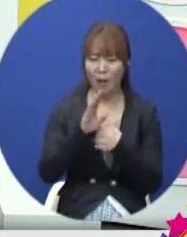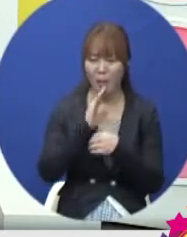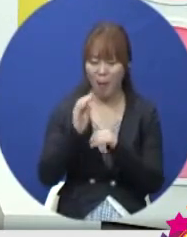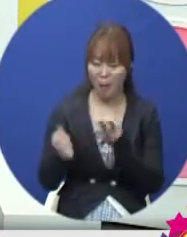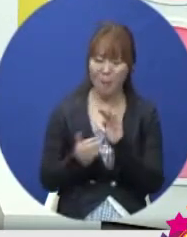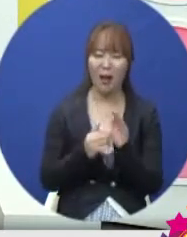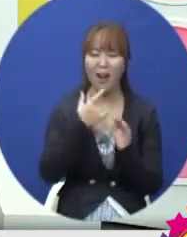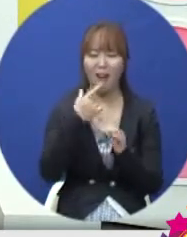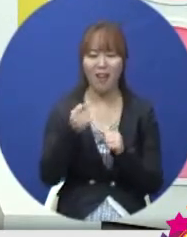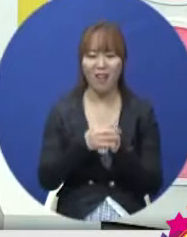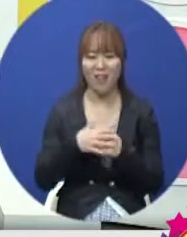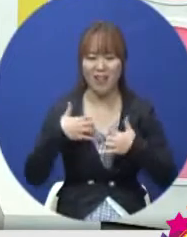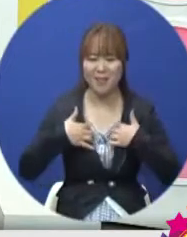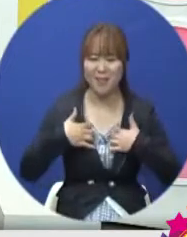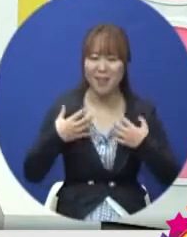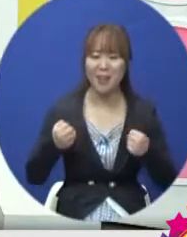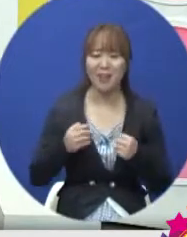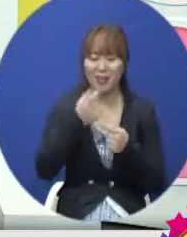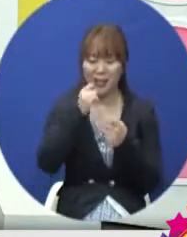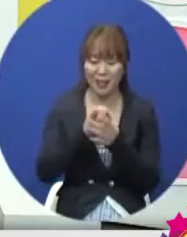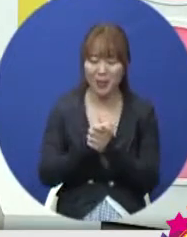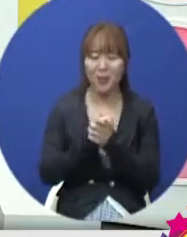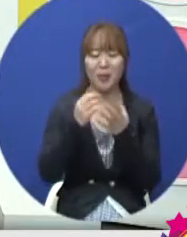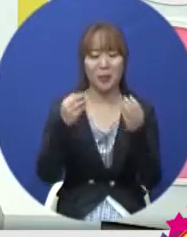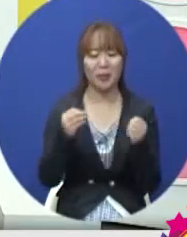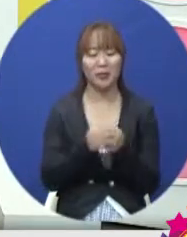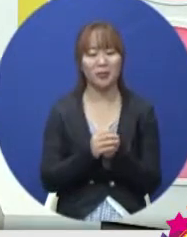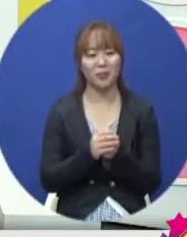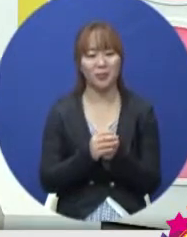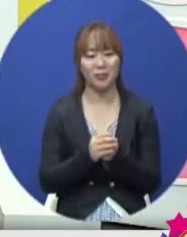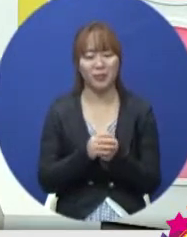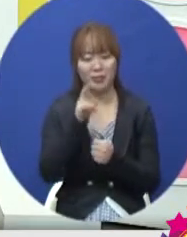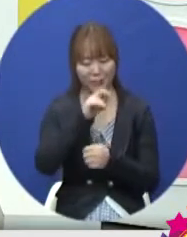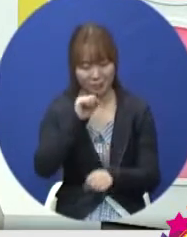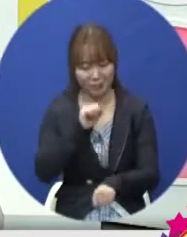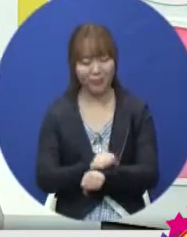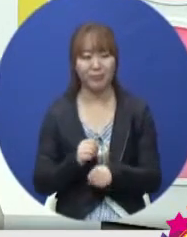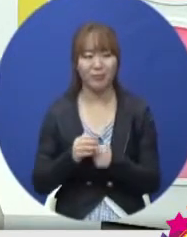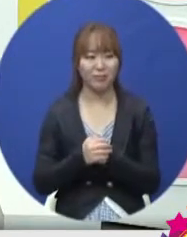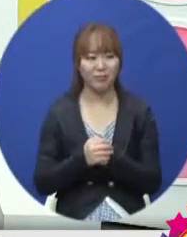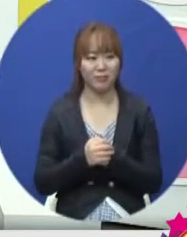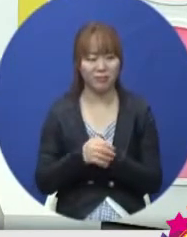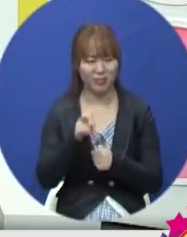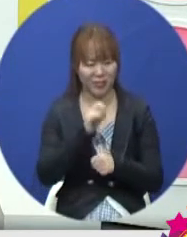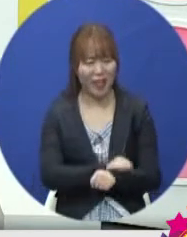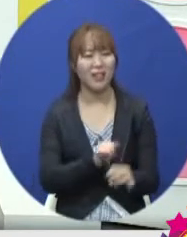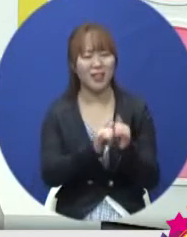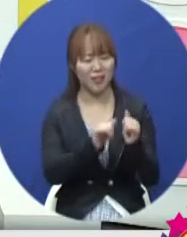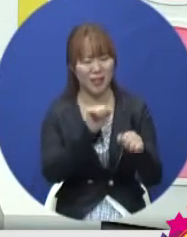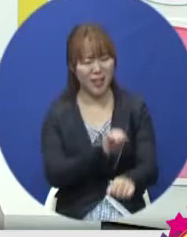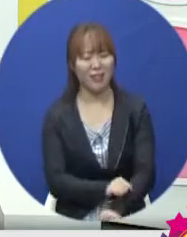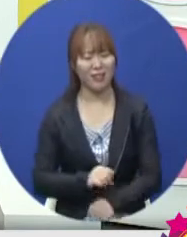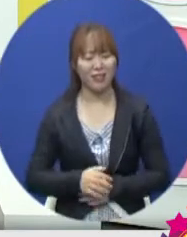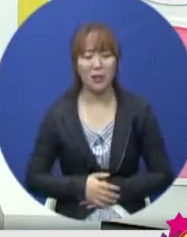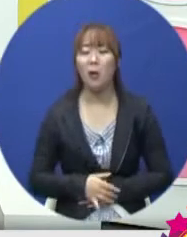둘째가라면 서럽거든요. 그럼요, 흥도 많으시고, 정도 많으시고. 노래 잘하시거든요. 잘한 사람은 잘하지요. 네. 어머님도 잘하실 것